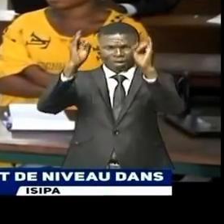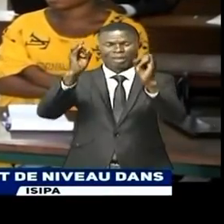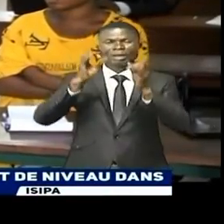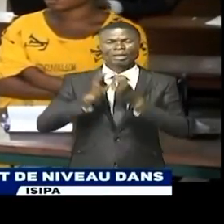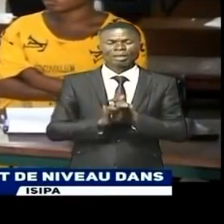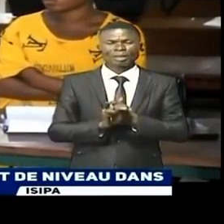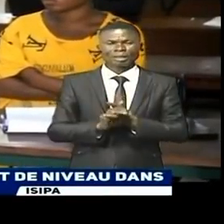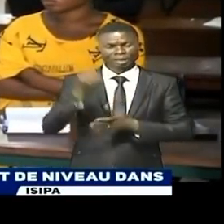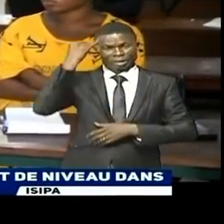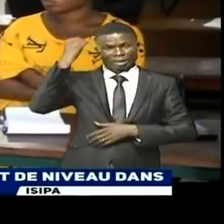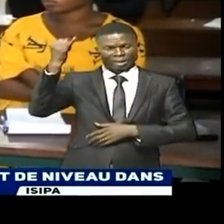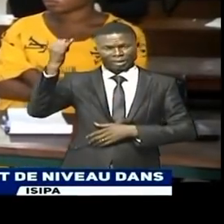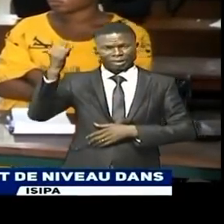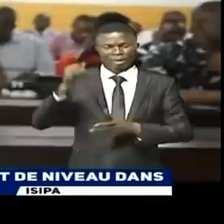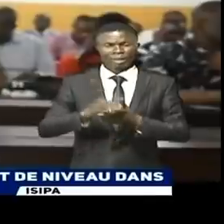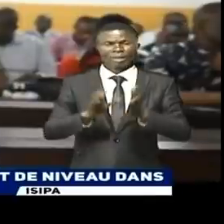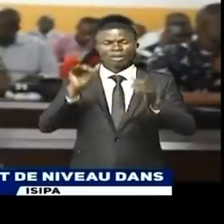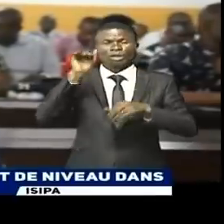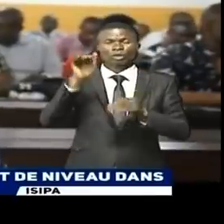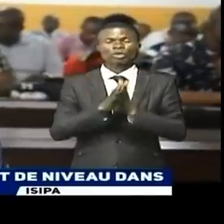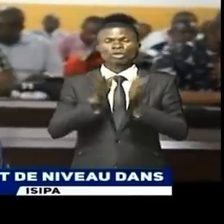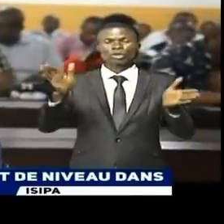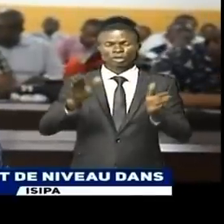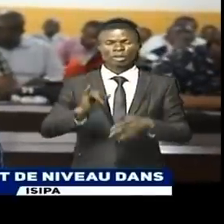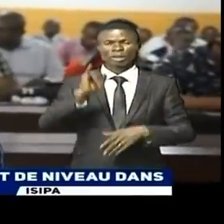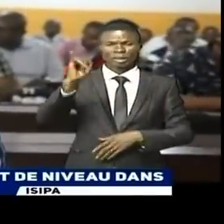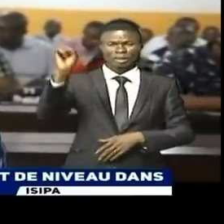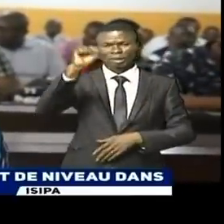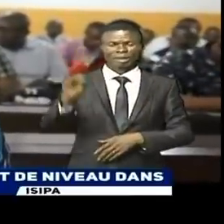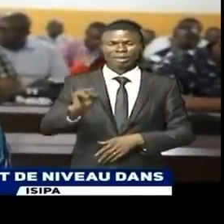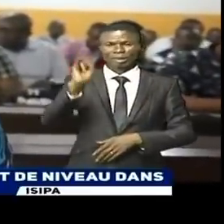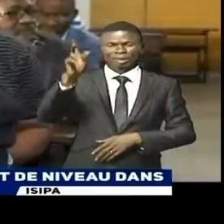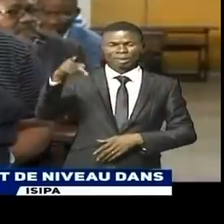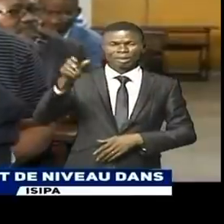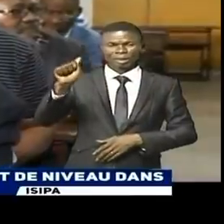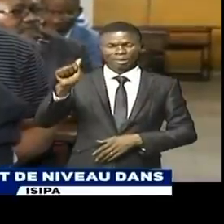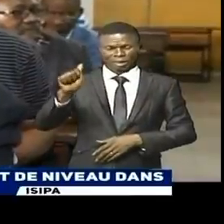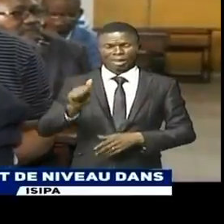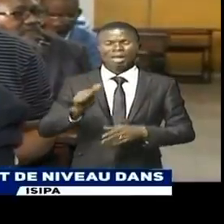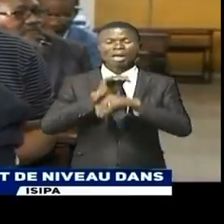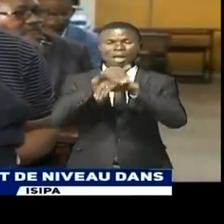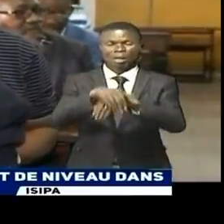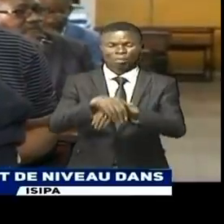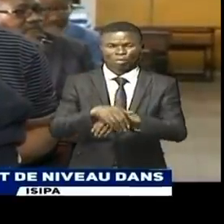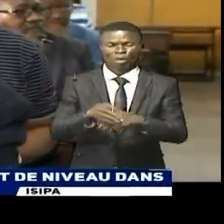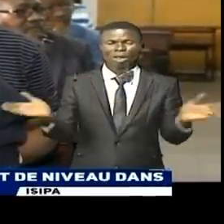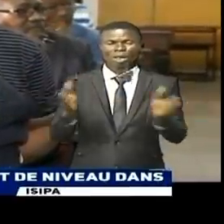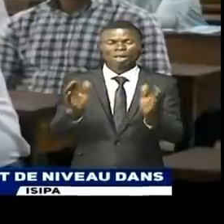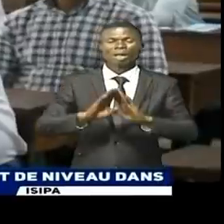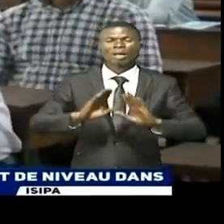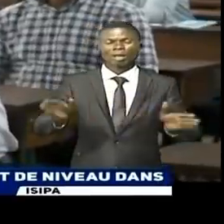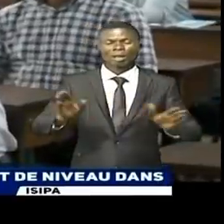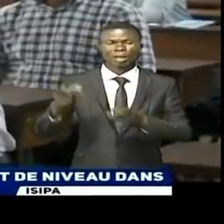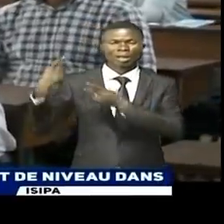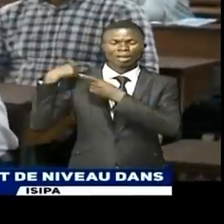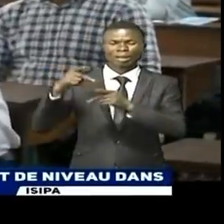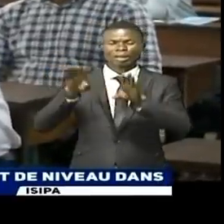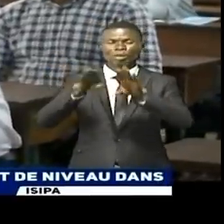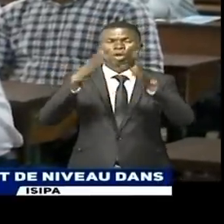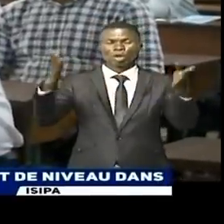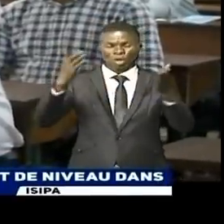casimiri l'onda dgd les épate kinshasa participants à ce type d renforcement des capacités des poux la rentrée académique